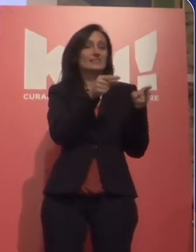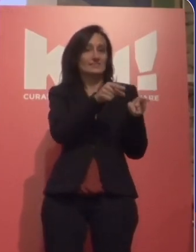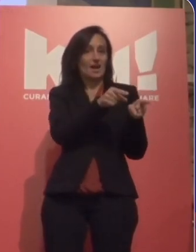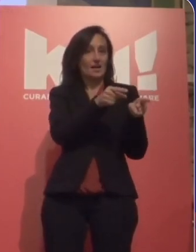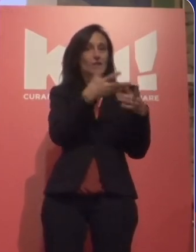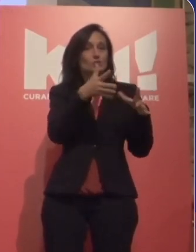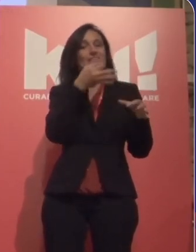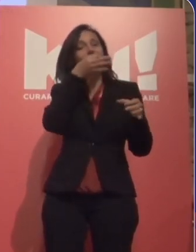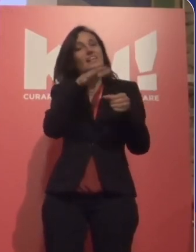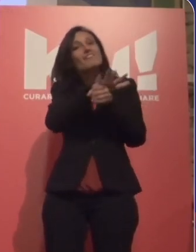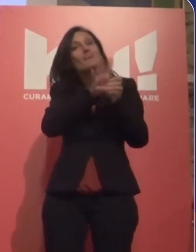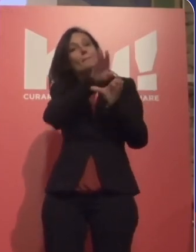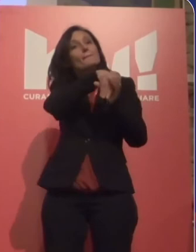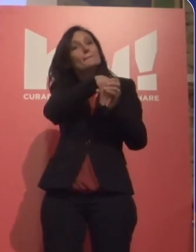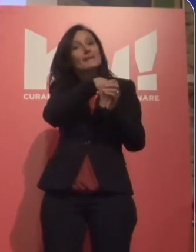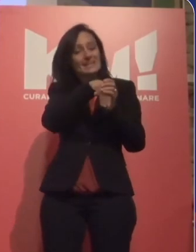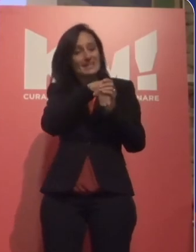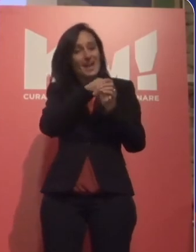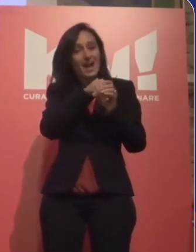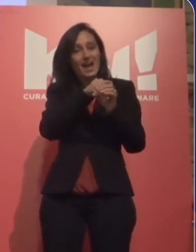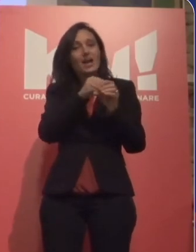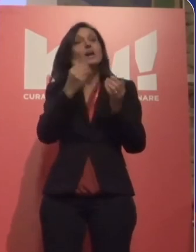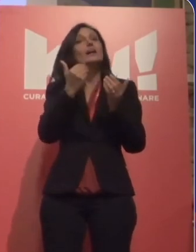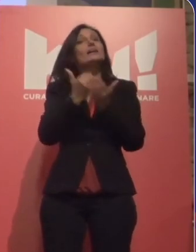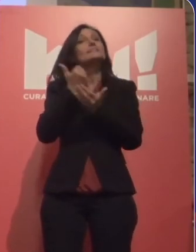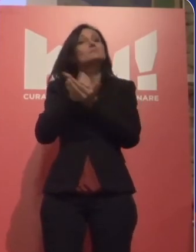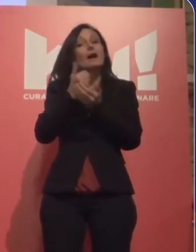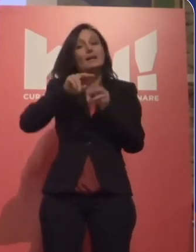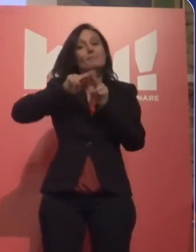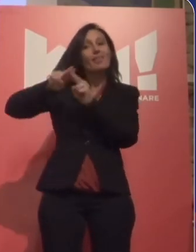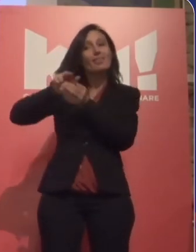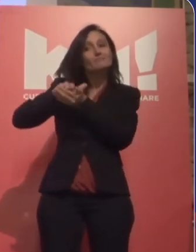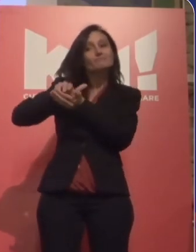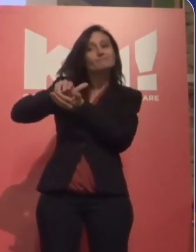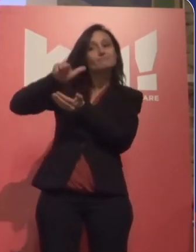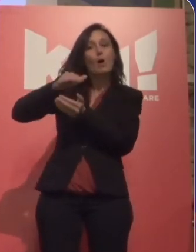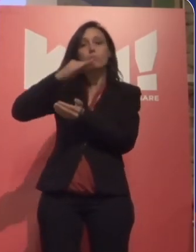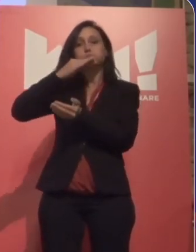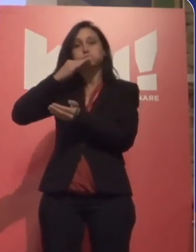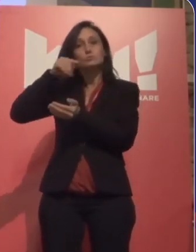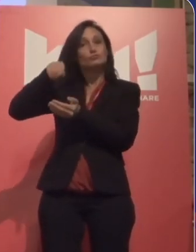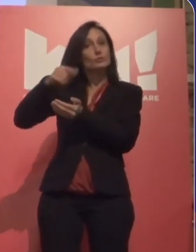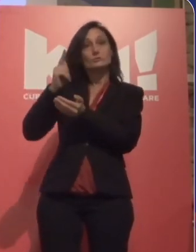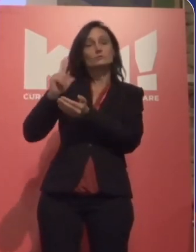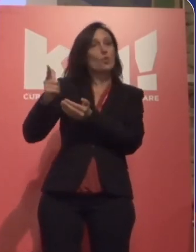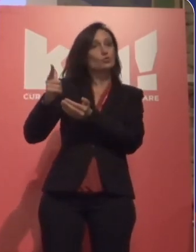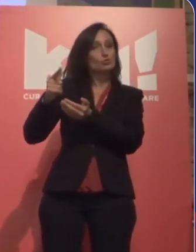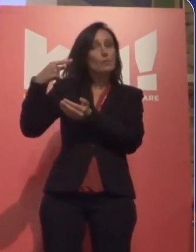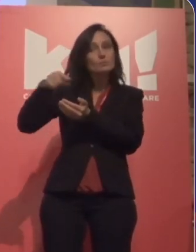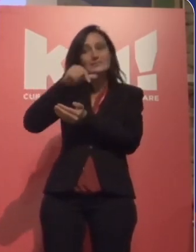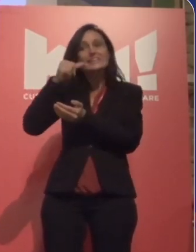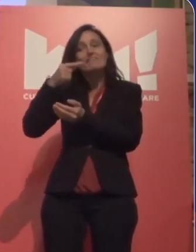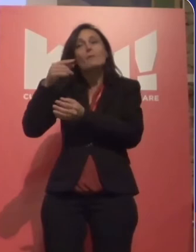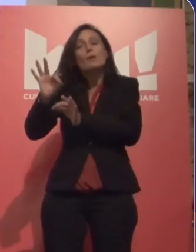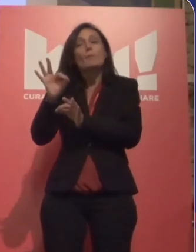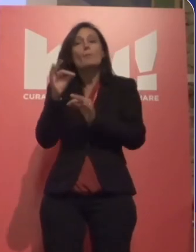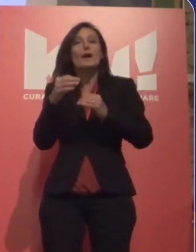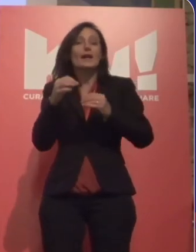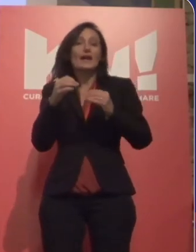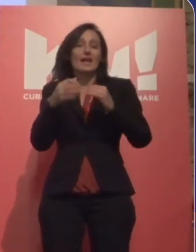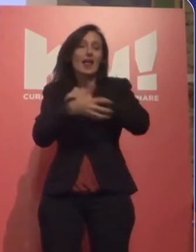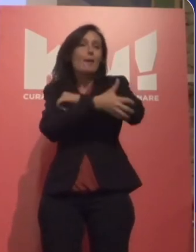familiare che non disponeva di risparmi accumulati sufficienti per vivere sopra la soglia di povertà relativa